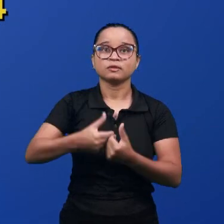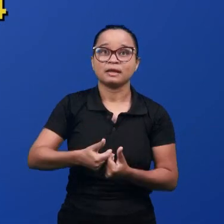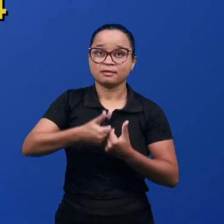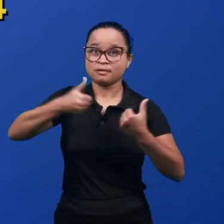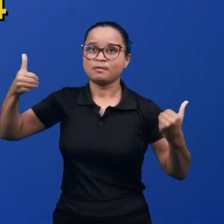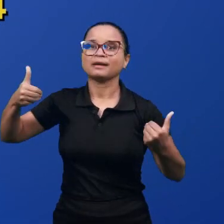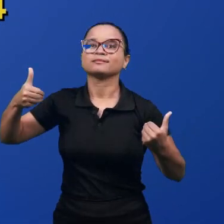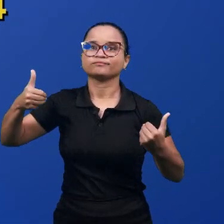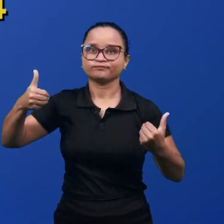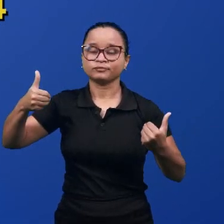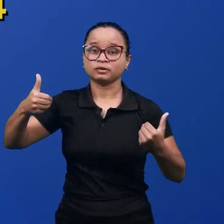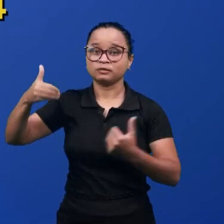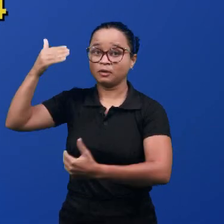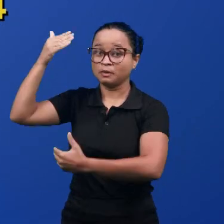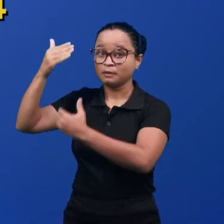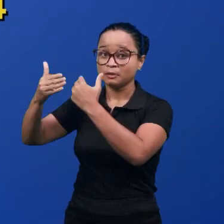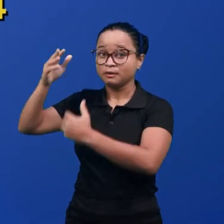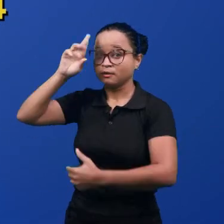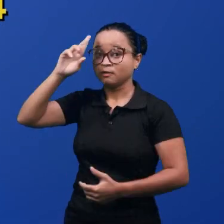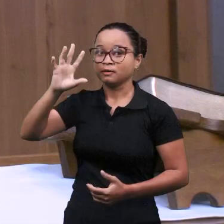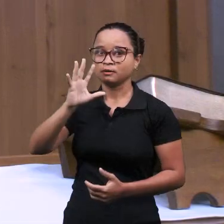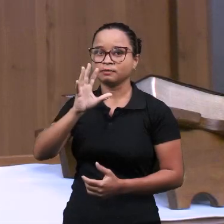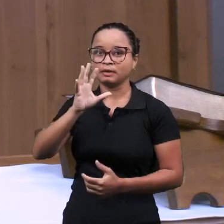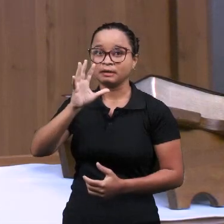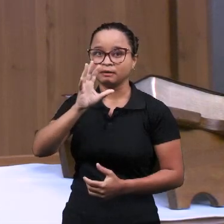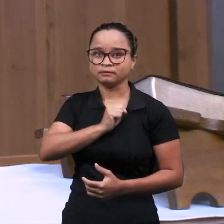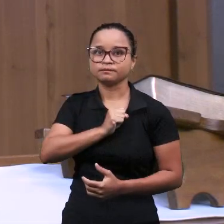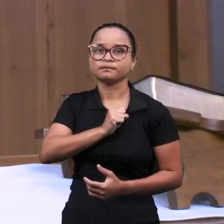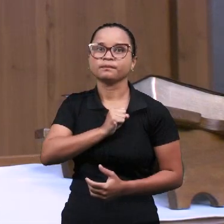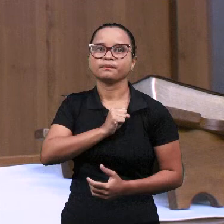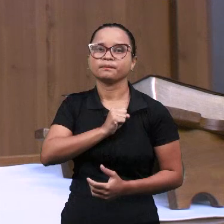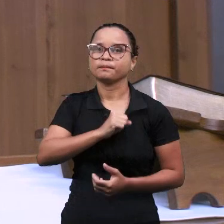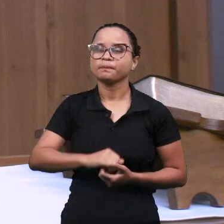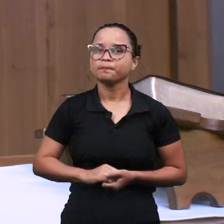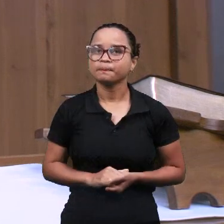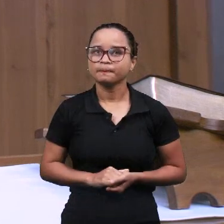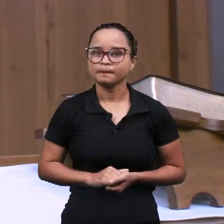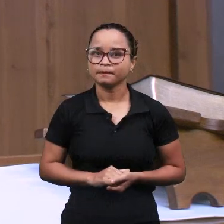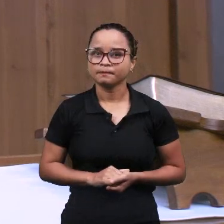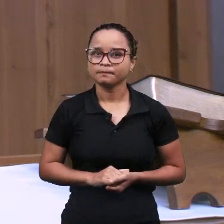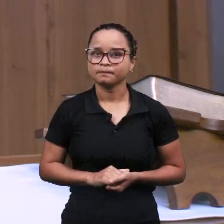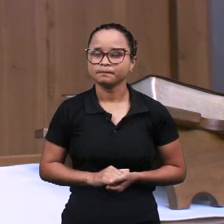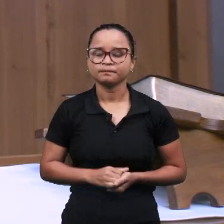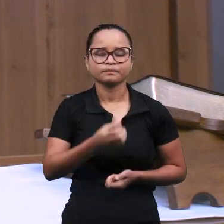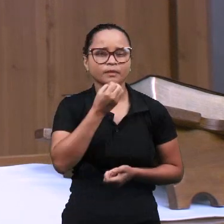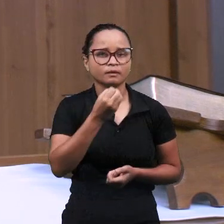et répréhensibles devant lui en amour. » La paix du Seigneur Jésus.